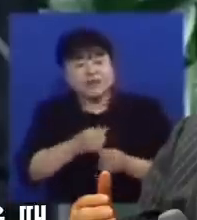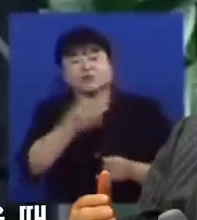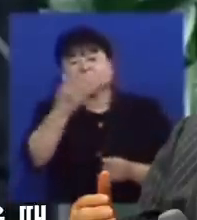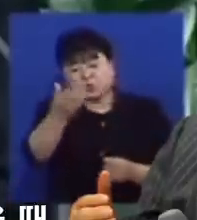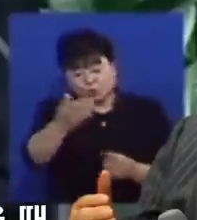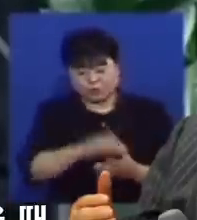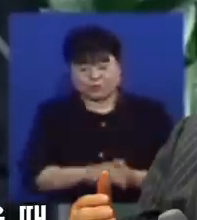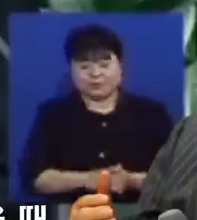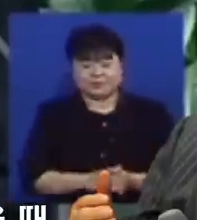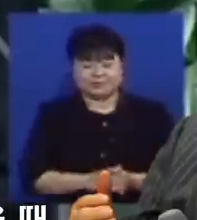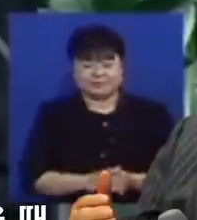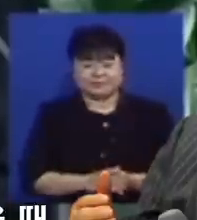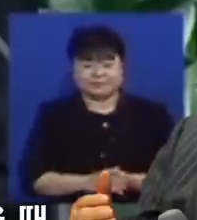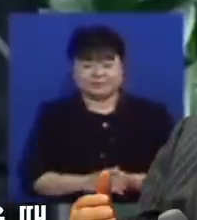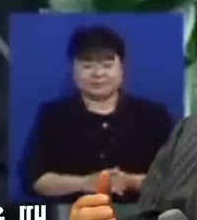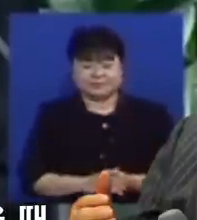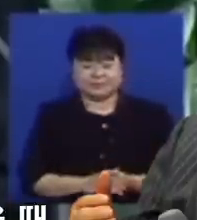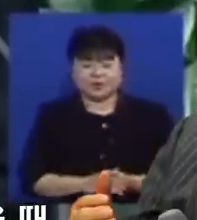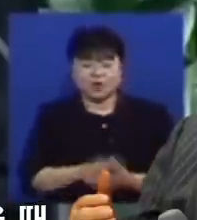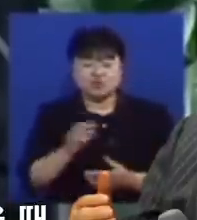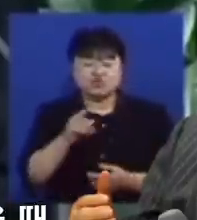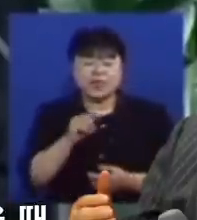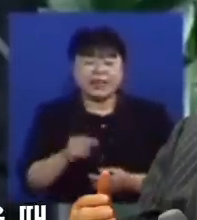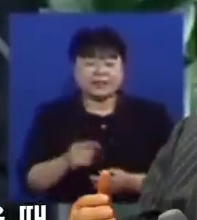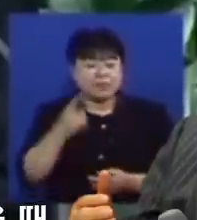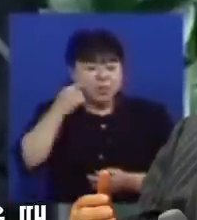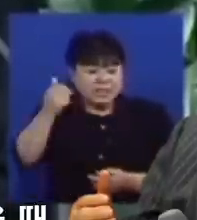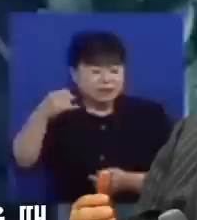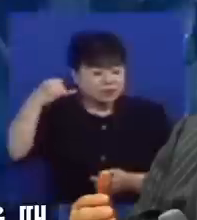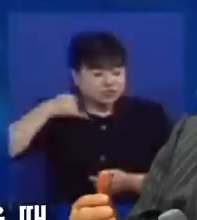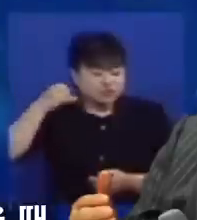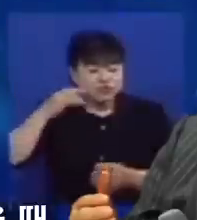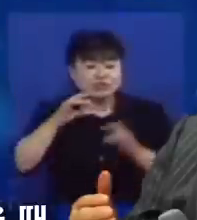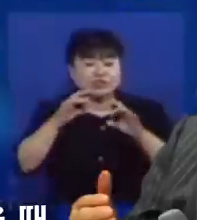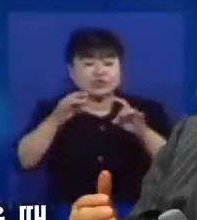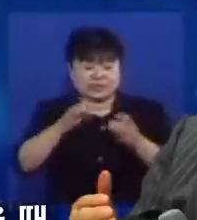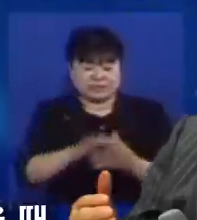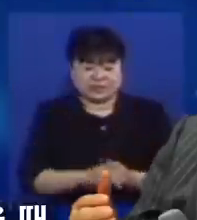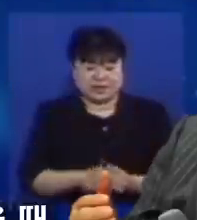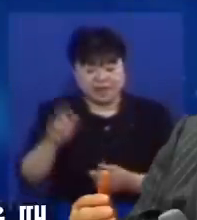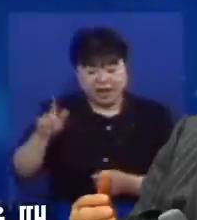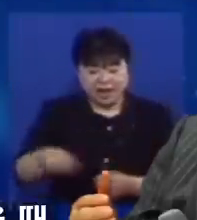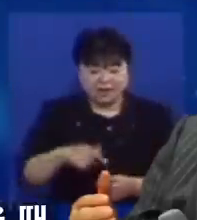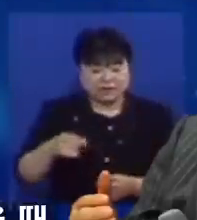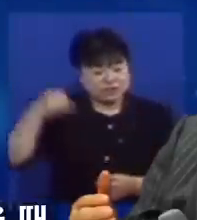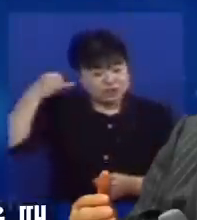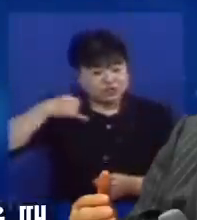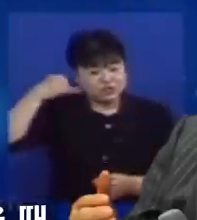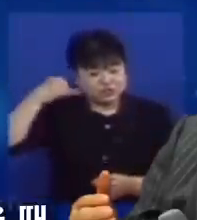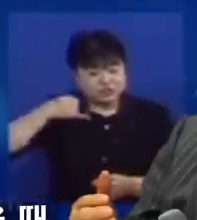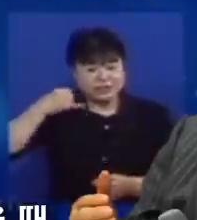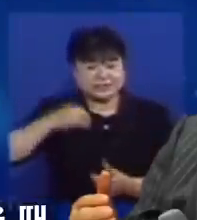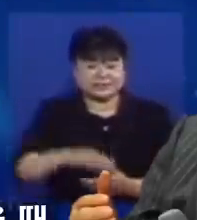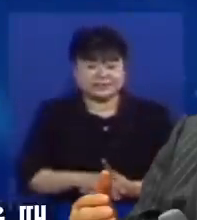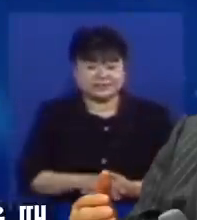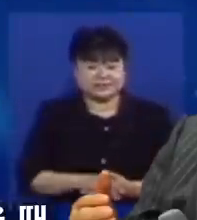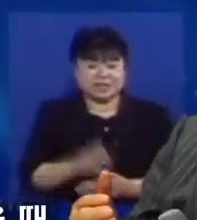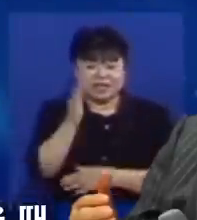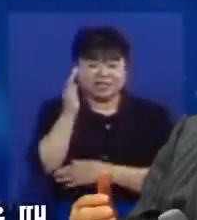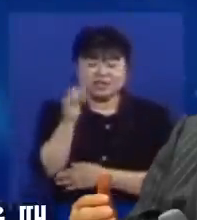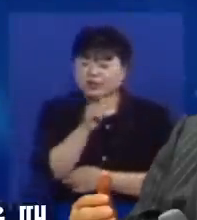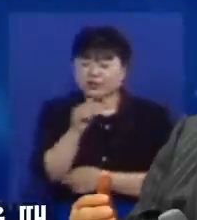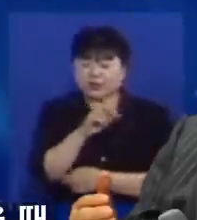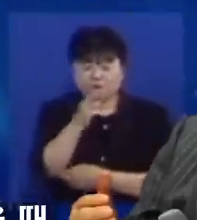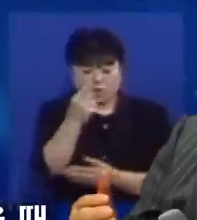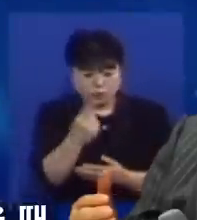것입니다. 루벤 토레이 목사님은 중국 선교사로 오랫동안 헌신했습니다. 하루는 중국에서 설교 통역을